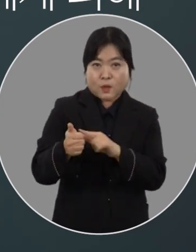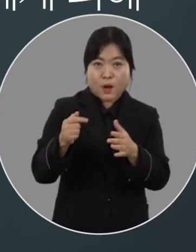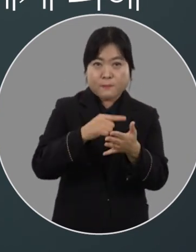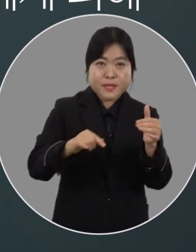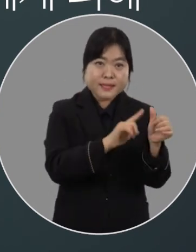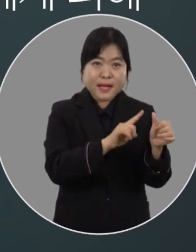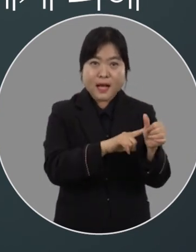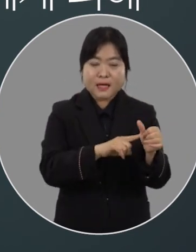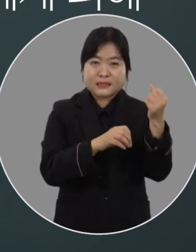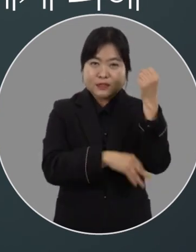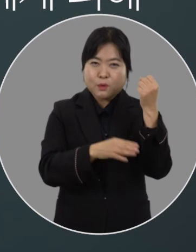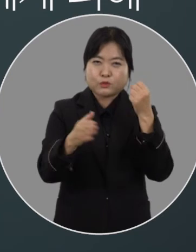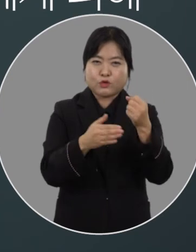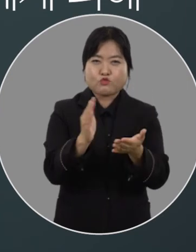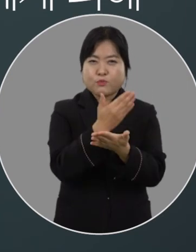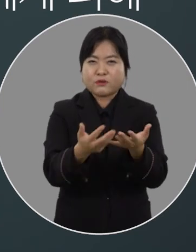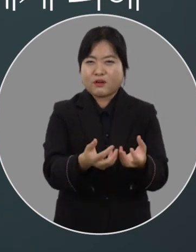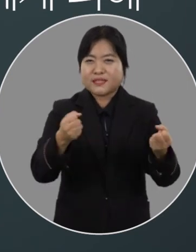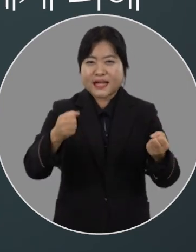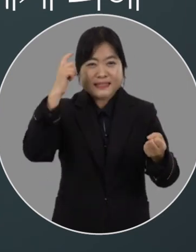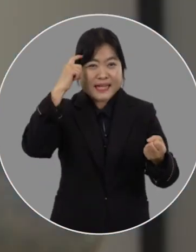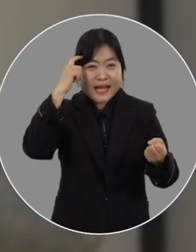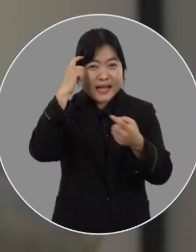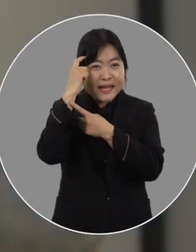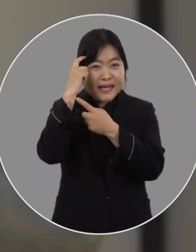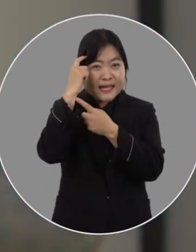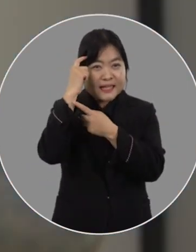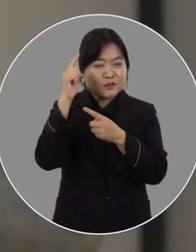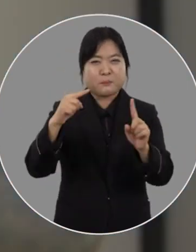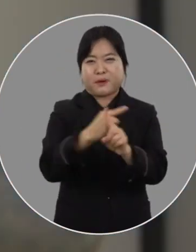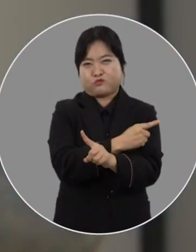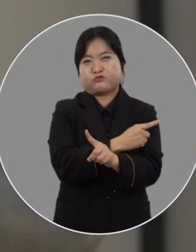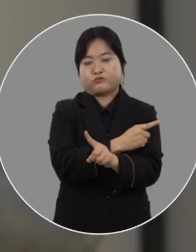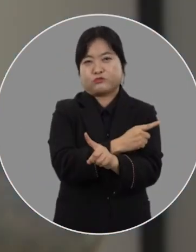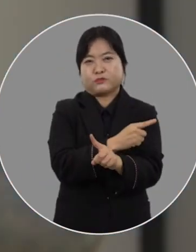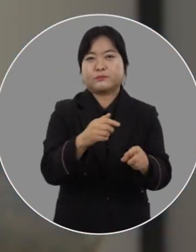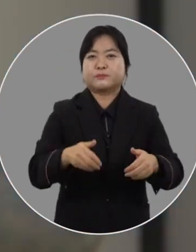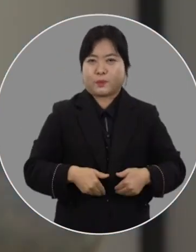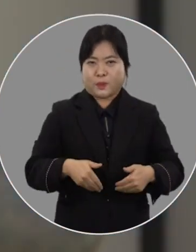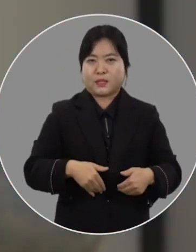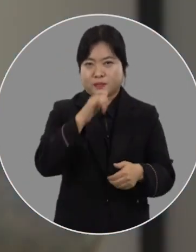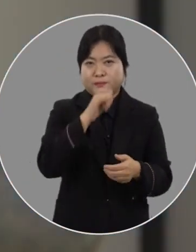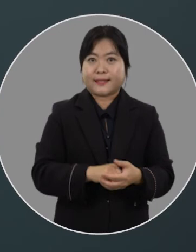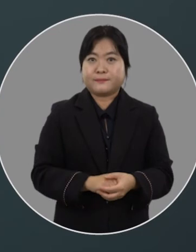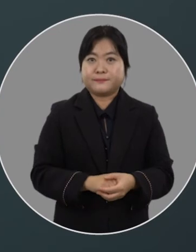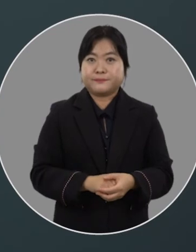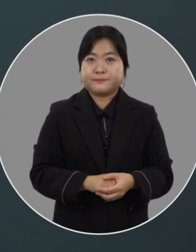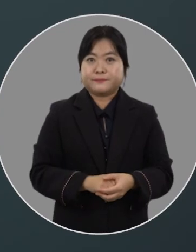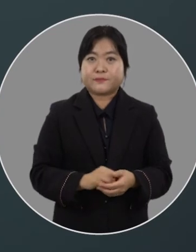가해자와 피해자는 근본으로부터 구별되어 있다고 하는 생각들은 여러분들이 조금 바꾸실 수 있었으면